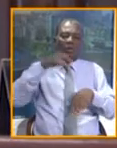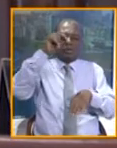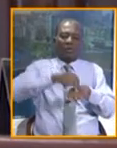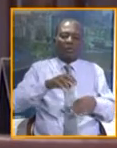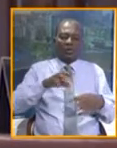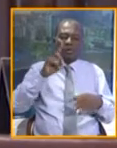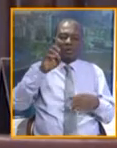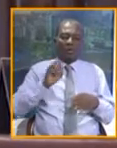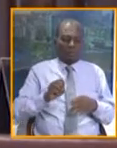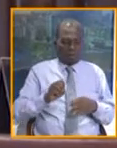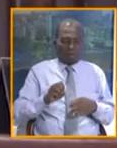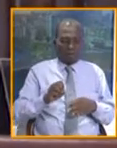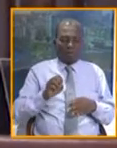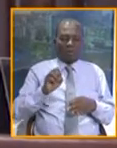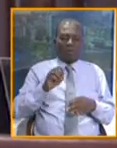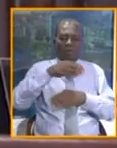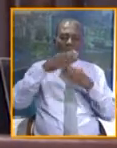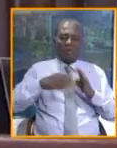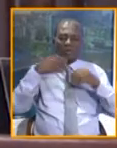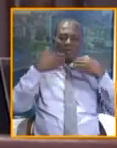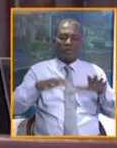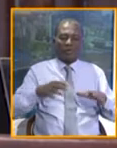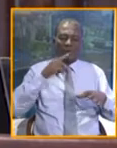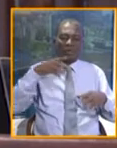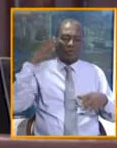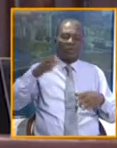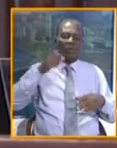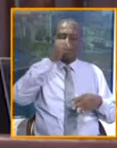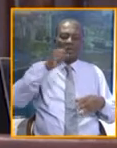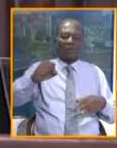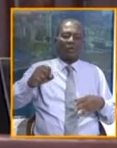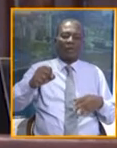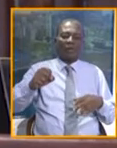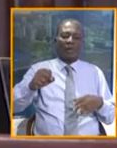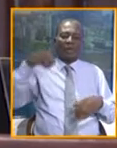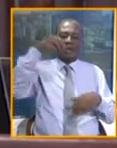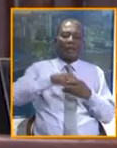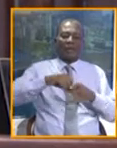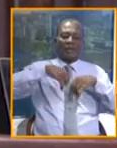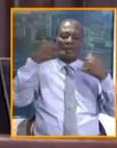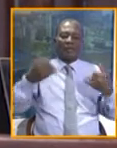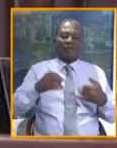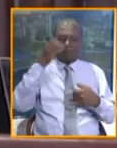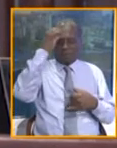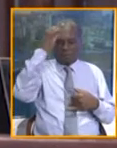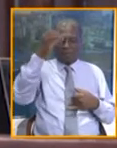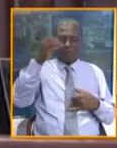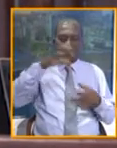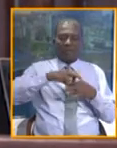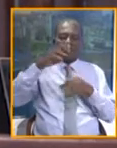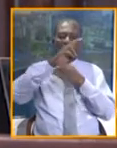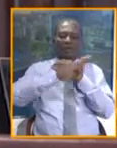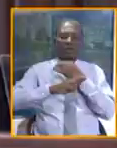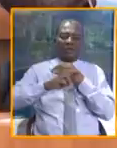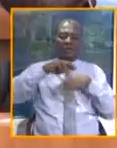bureau définitif de l'Assemblée nationale sera publiée dans le journal officiel de la